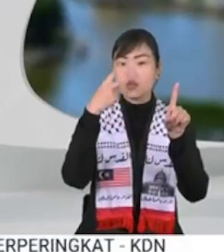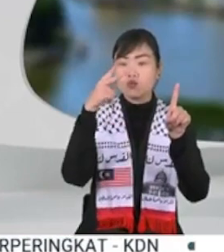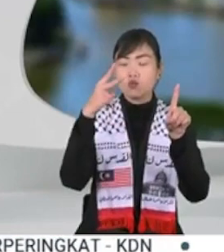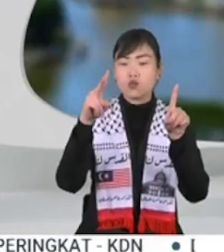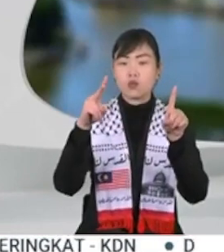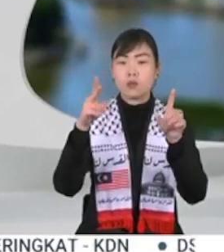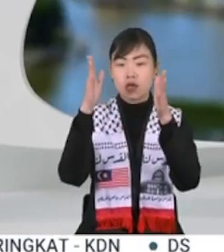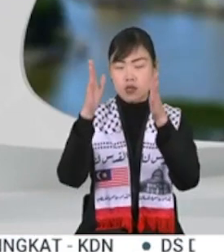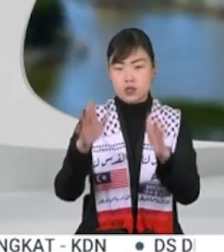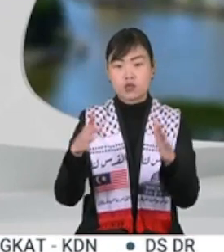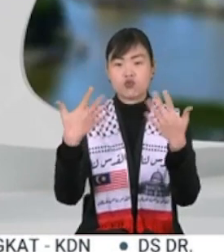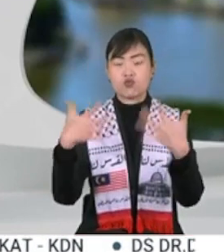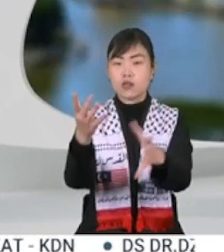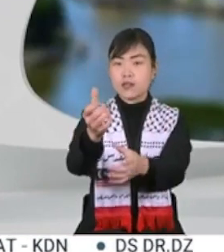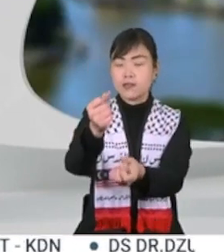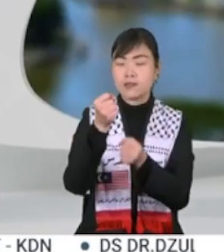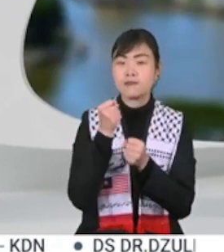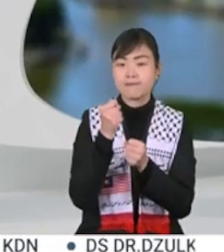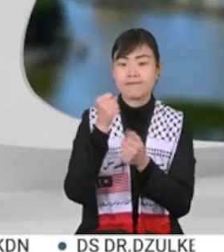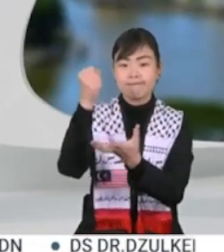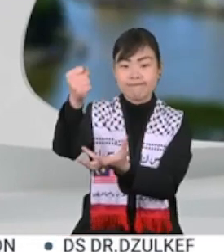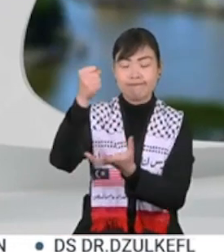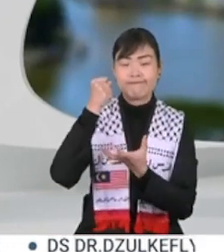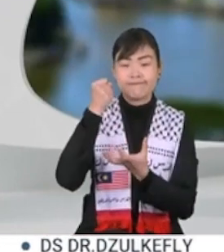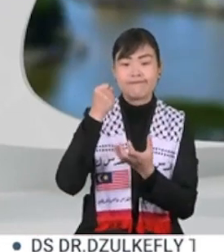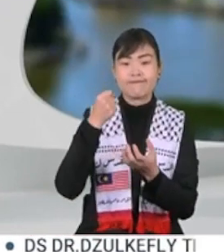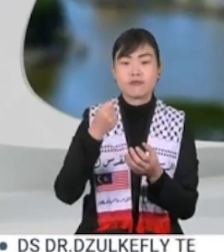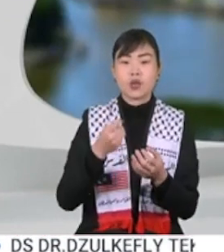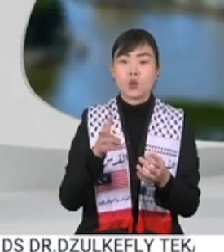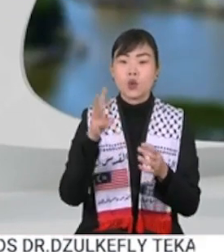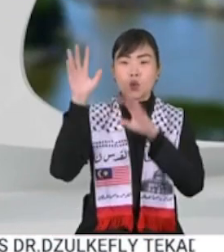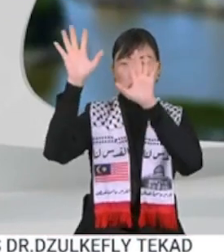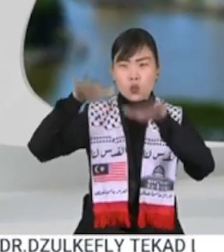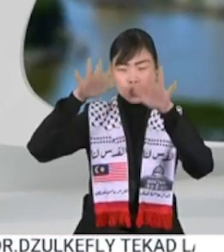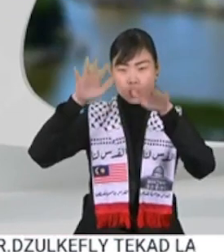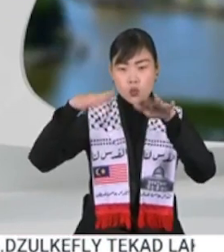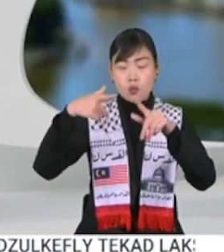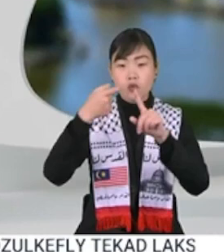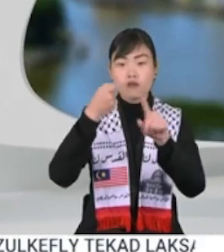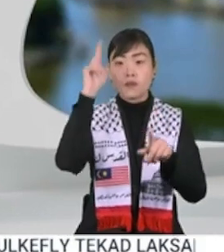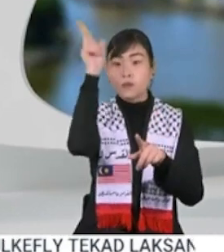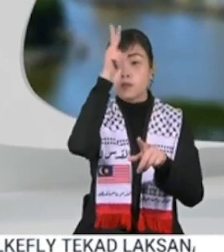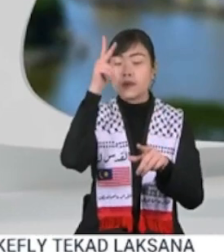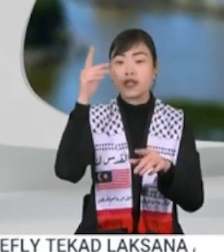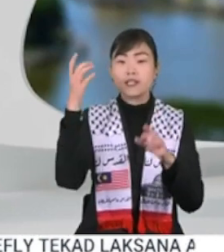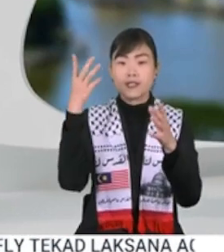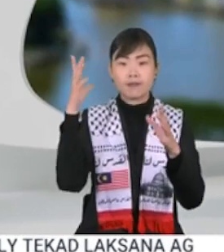menerima bantuan bencana ribut di kawasan Dun Bukit asik dari kerajaan Sarawak